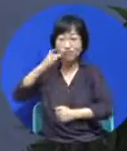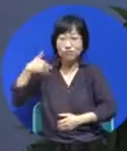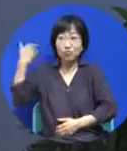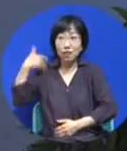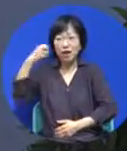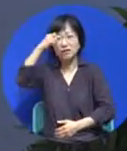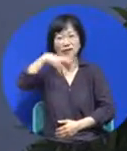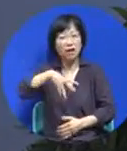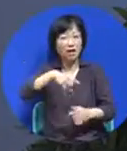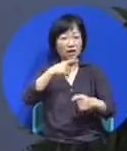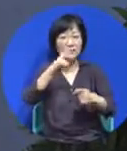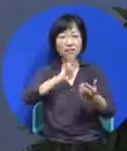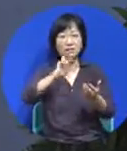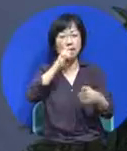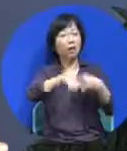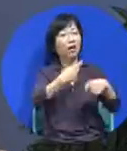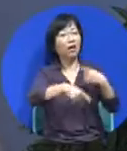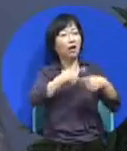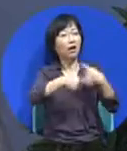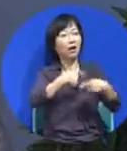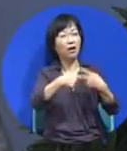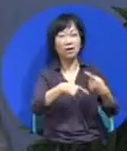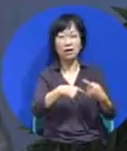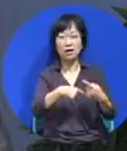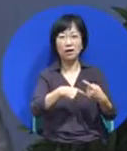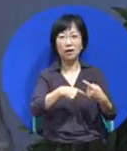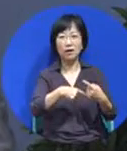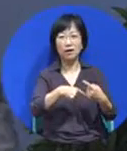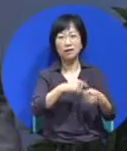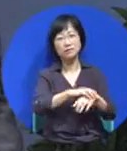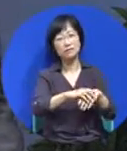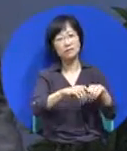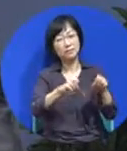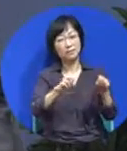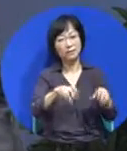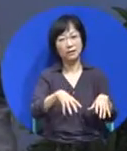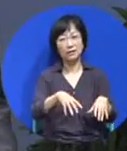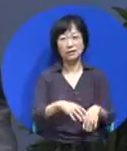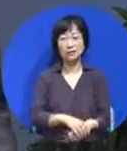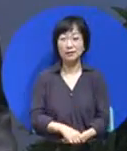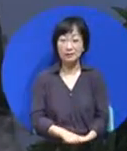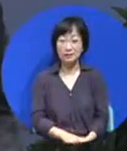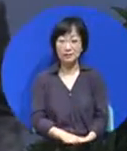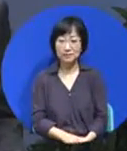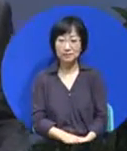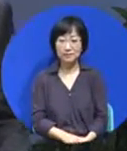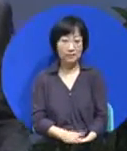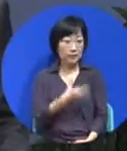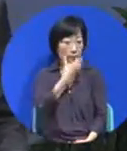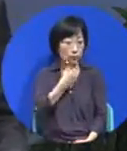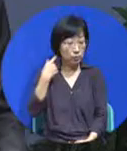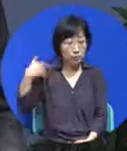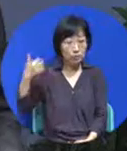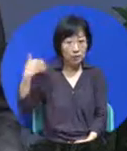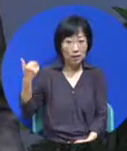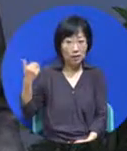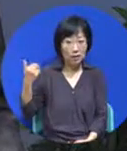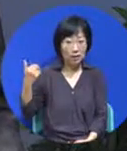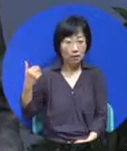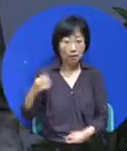없지. If you don't understand God's plan for your life and you sing this hymn, it would really be meaningless. 복음도 모르고 전도도 모르는데 뭐